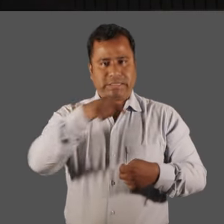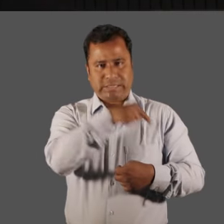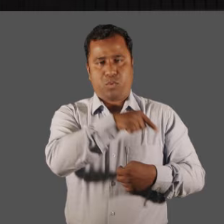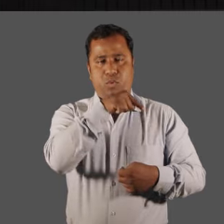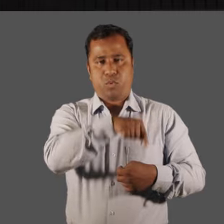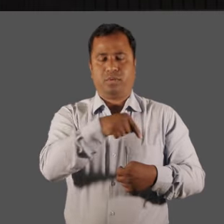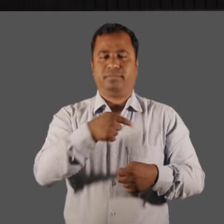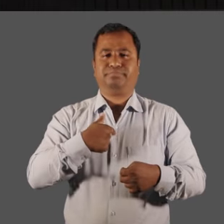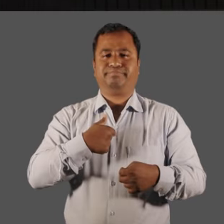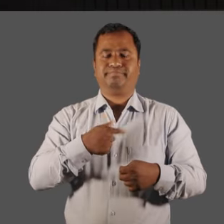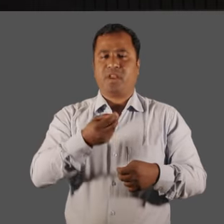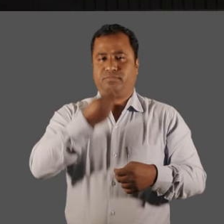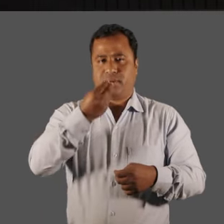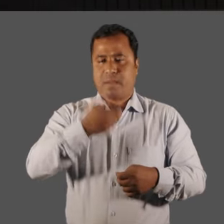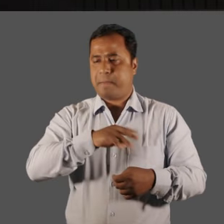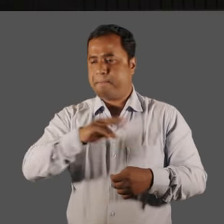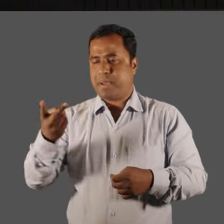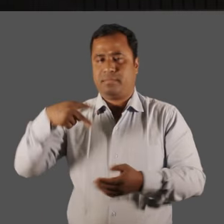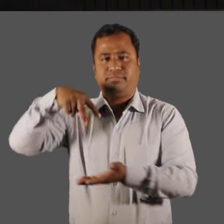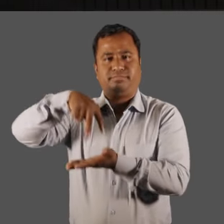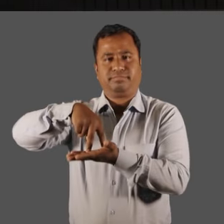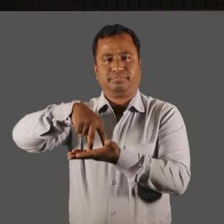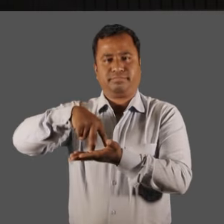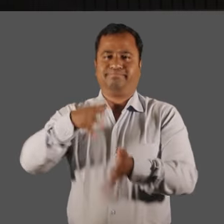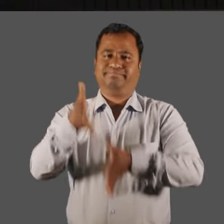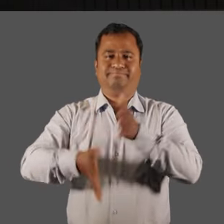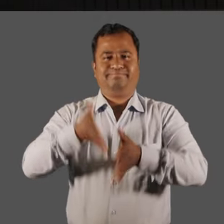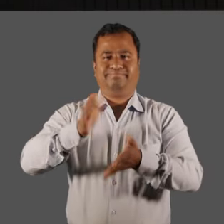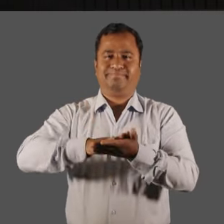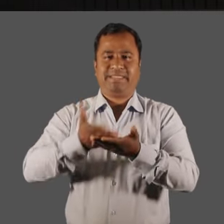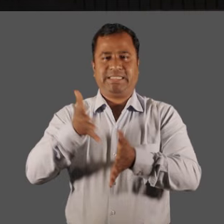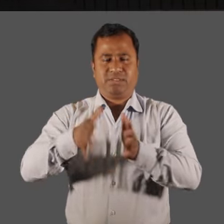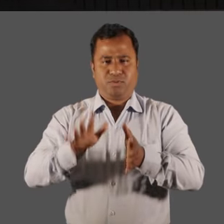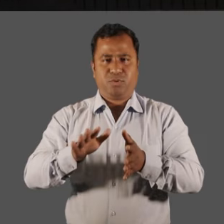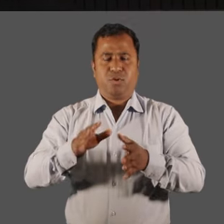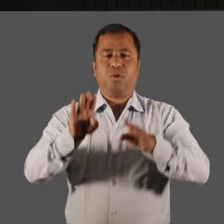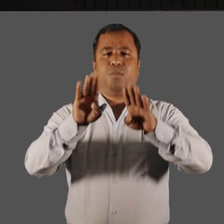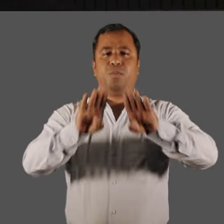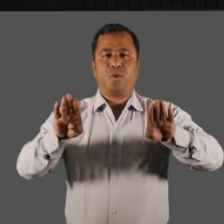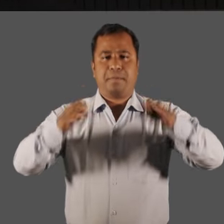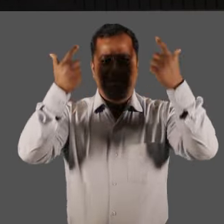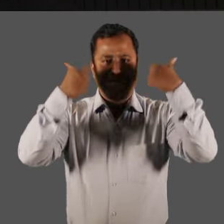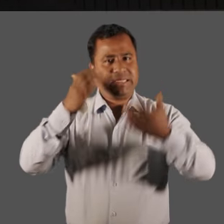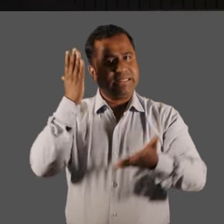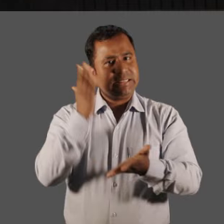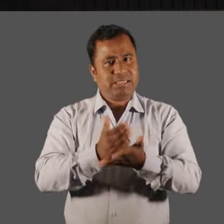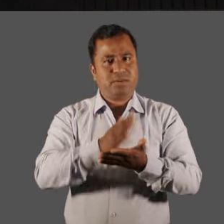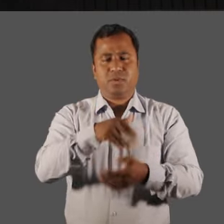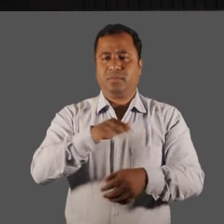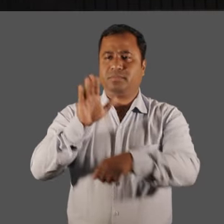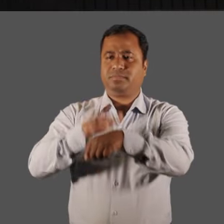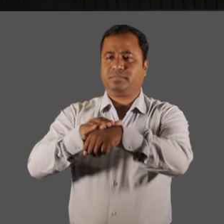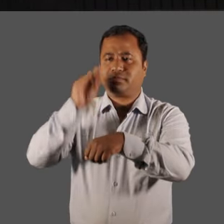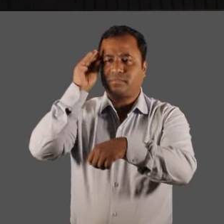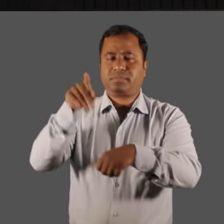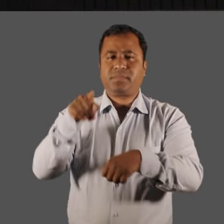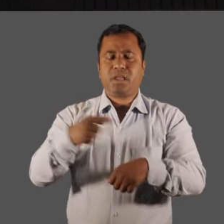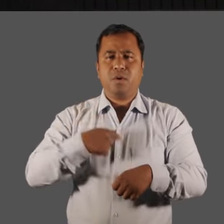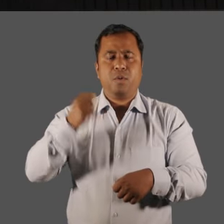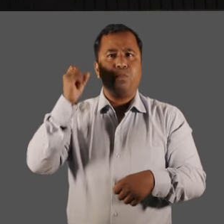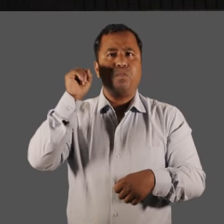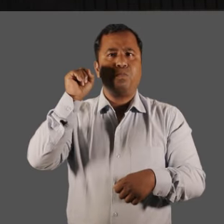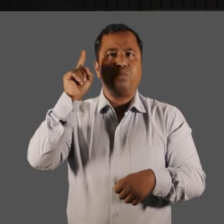দাঁড়িয়ে ইন্টারপ্রেট করছি। তো উনি বক্তৃতা দিচ্ছেন, উনি প্রোগ্রাম শেষে আমাকে এসে বললেন যে আপা, আপনি জানেন, শুরুতে আমি